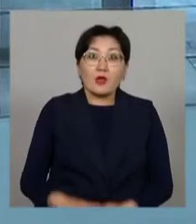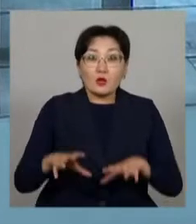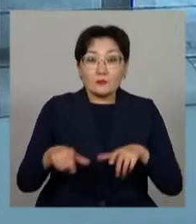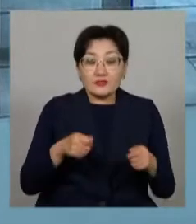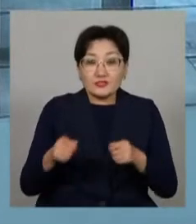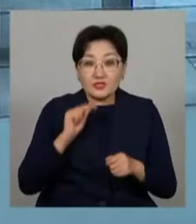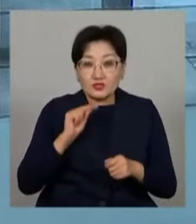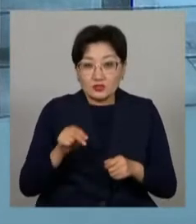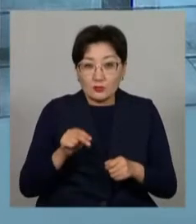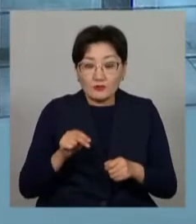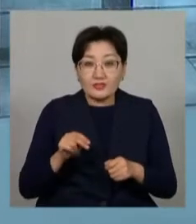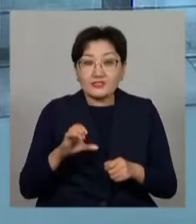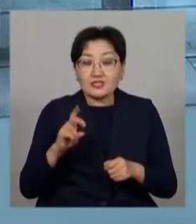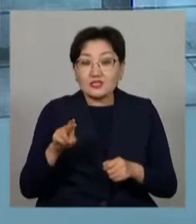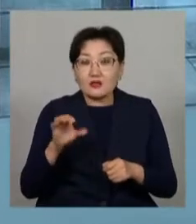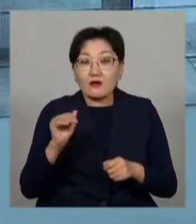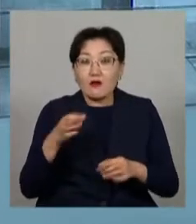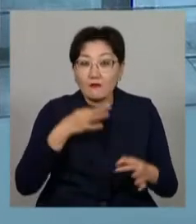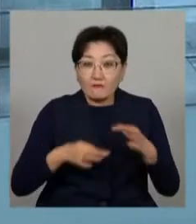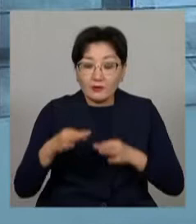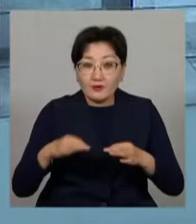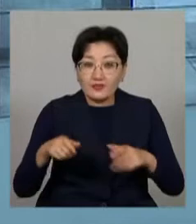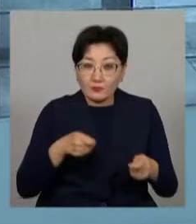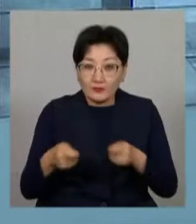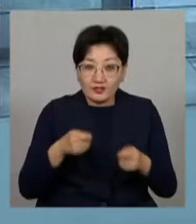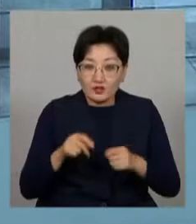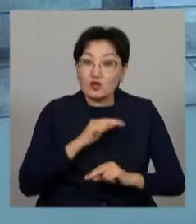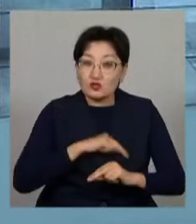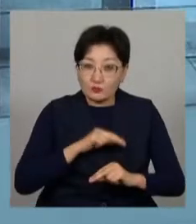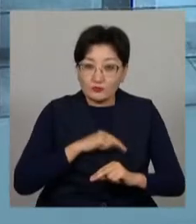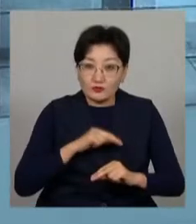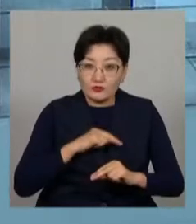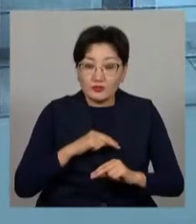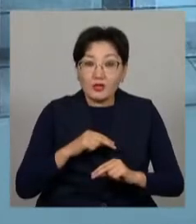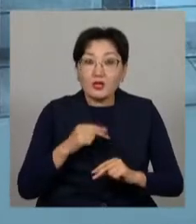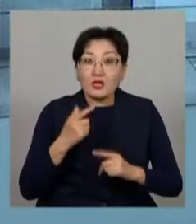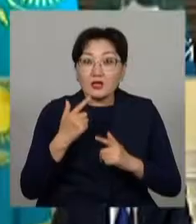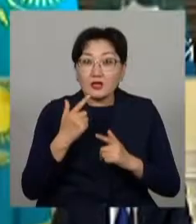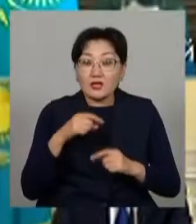Президенттің сын садағына СХ фармация басшылығының жұмысы да ілікті.